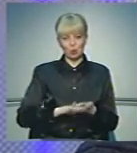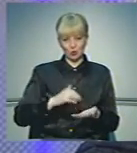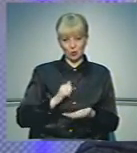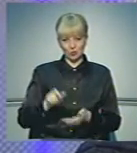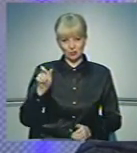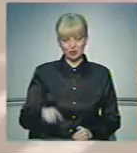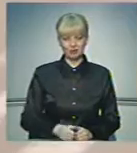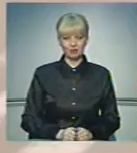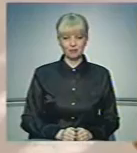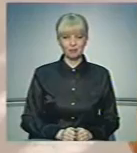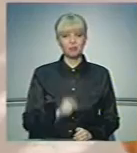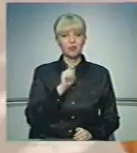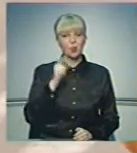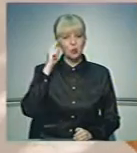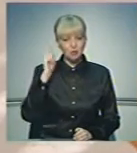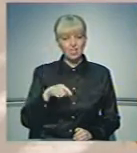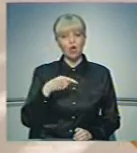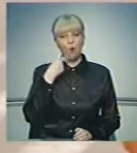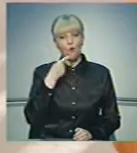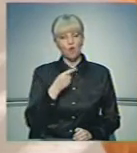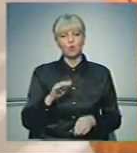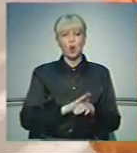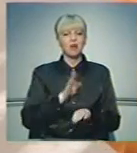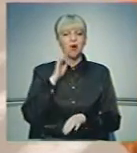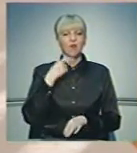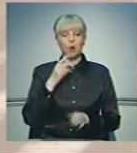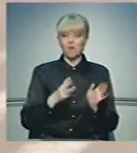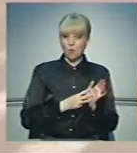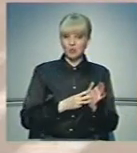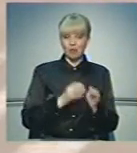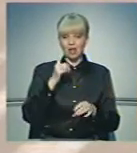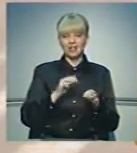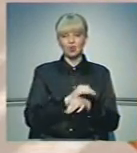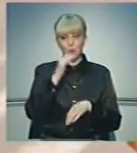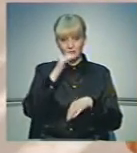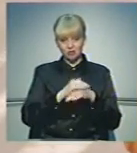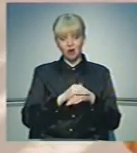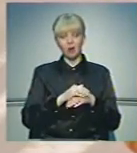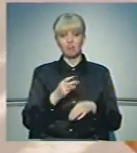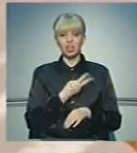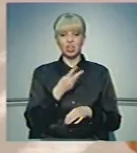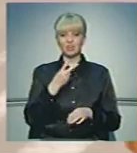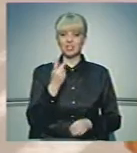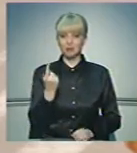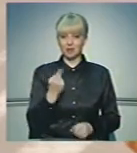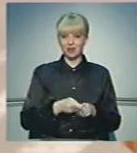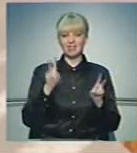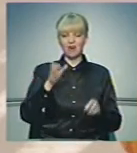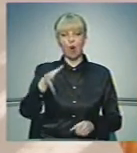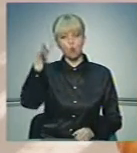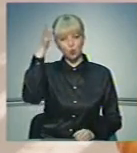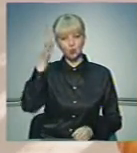мій колега. Вони вміють говорити. Добрий ранок кажуть о 8-й, а на добраніч бажають о 21-й. Це так звані